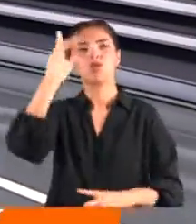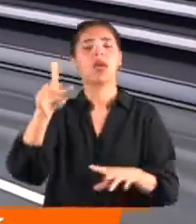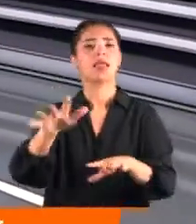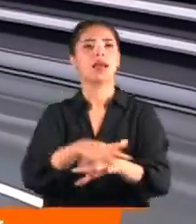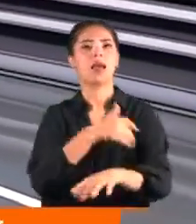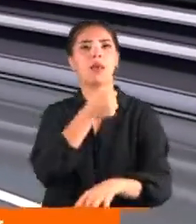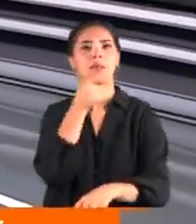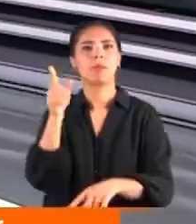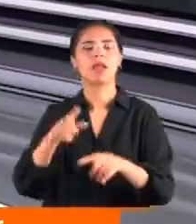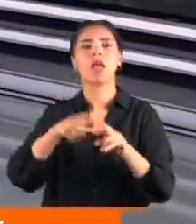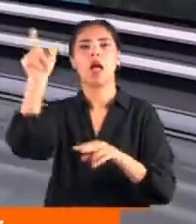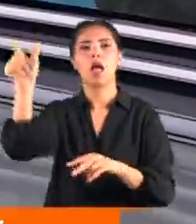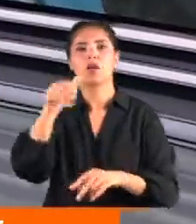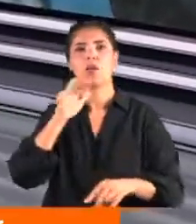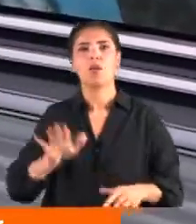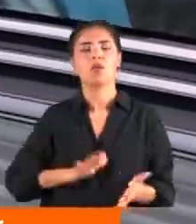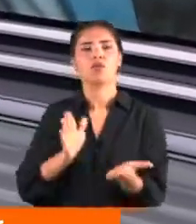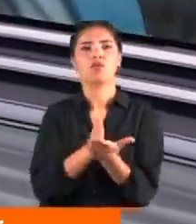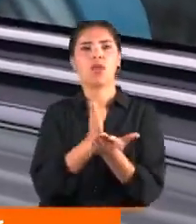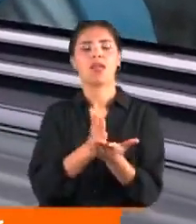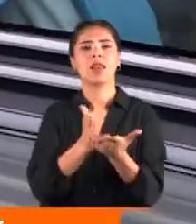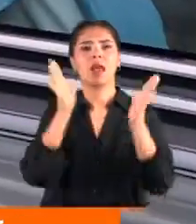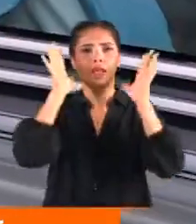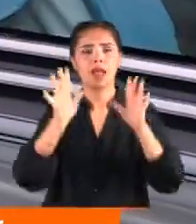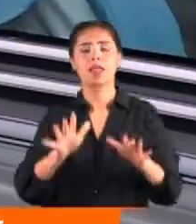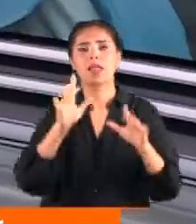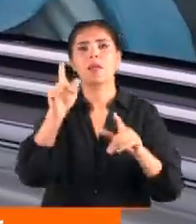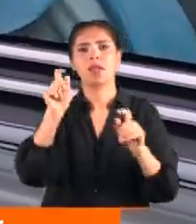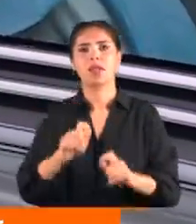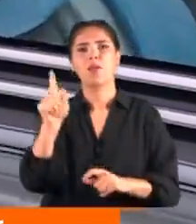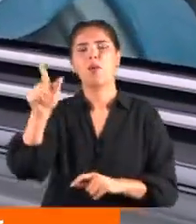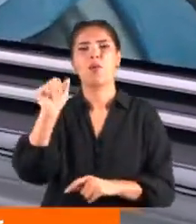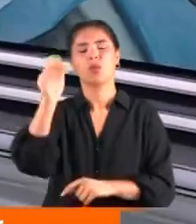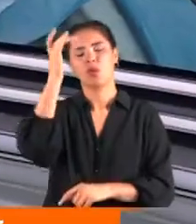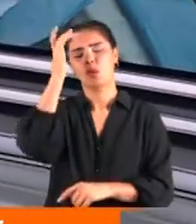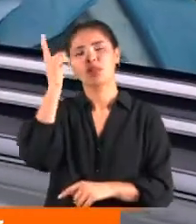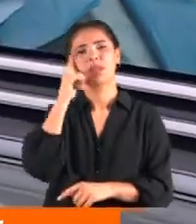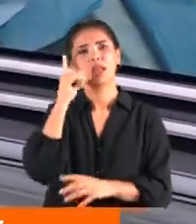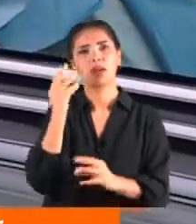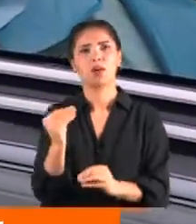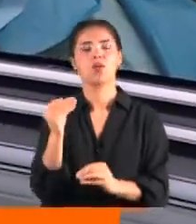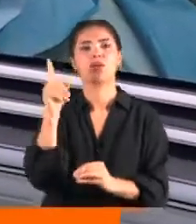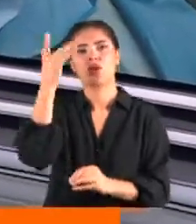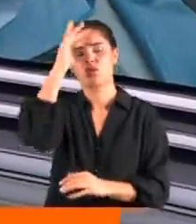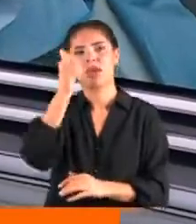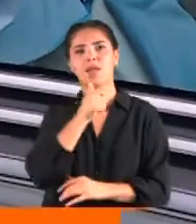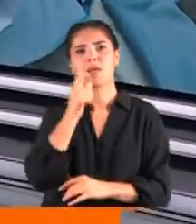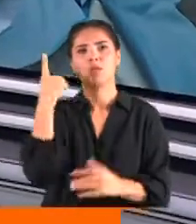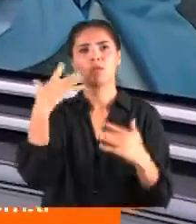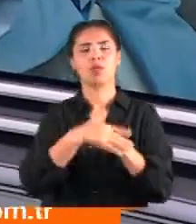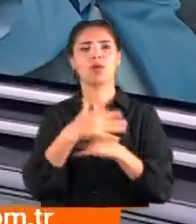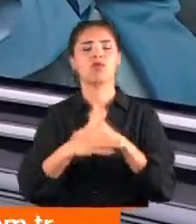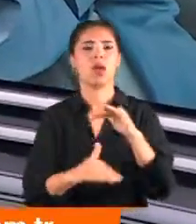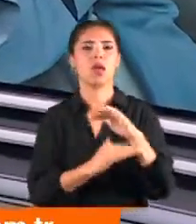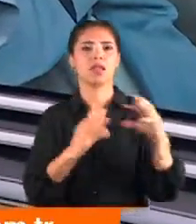Kaymakamı babası Asım Safi Türk'ü de oğlunun cenaze namazını kıldırdığı o gün tanıdı. Şehit babası Asım Safi Türk dün gece